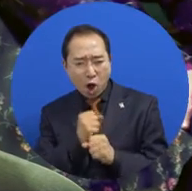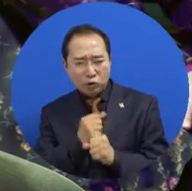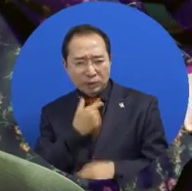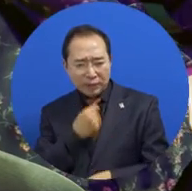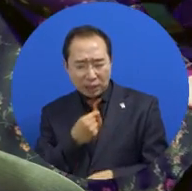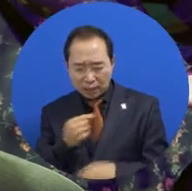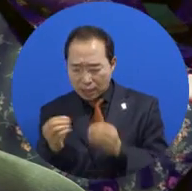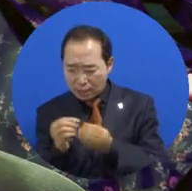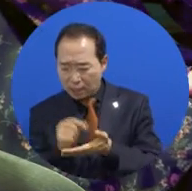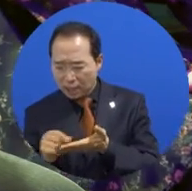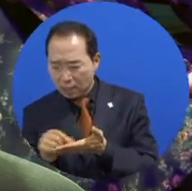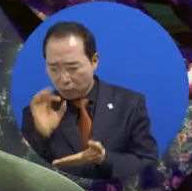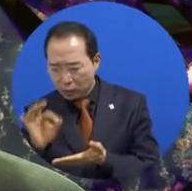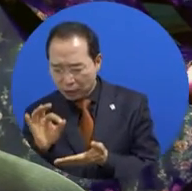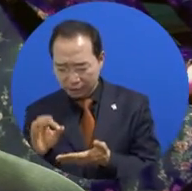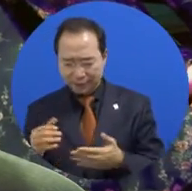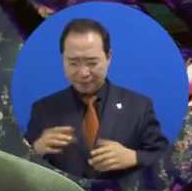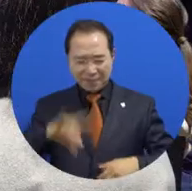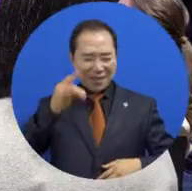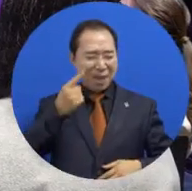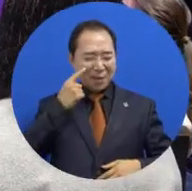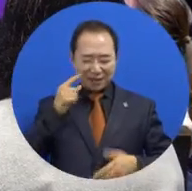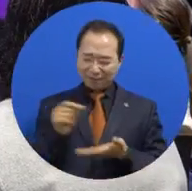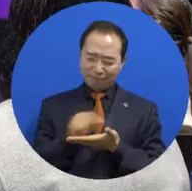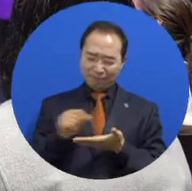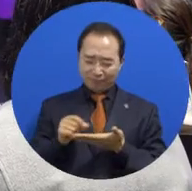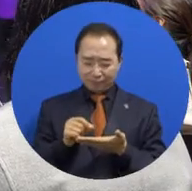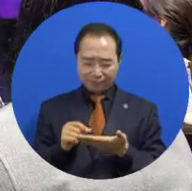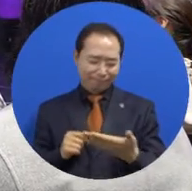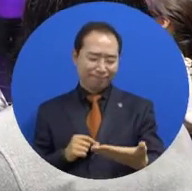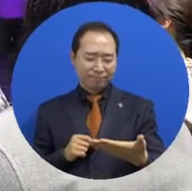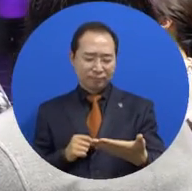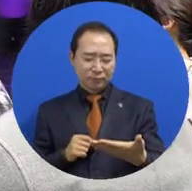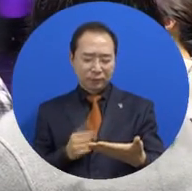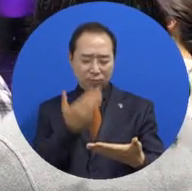창조해야 되니까 내가 써봤더니 너무 진부한 거야.